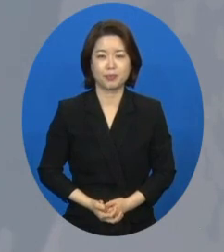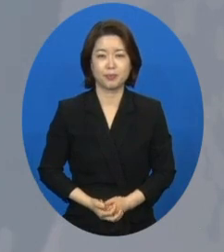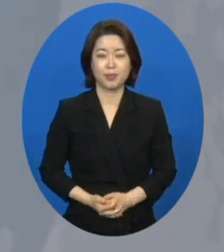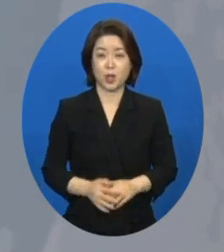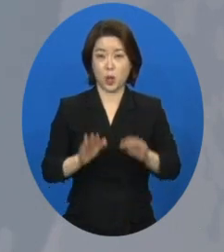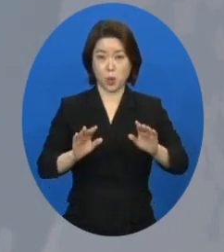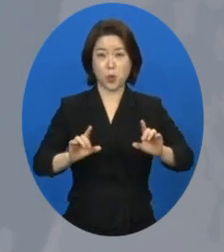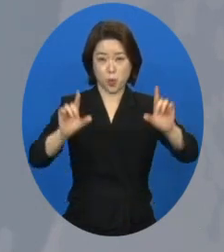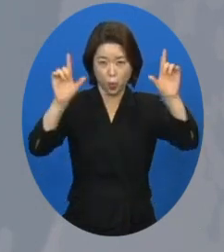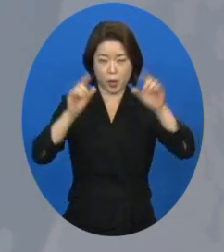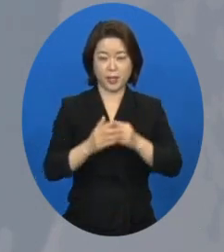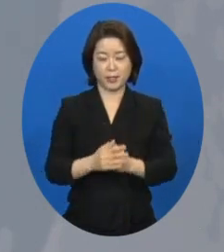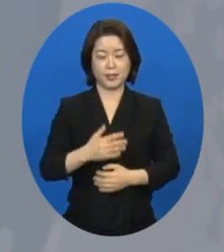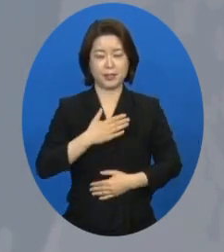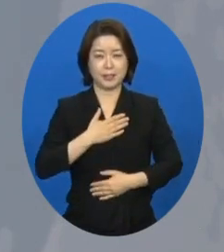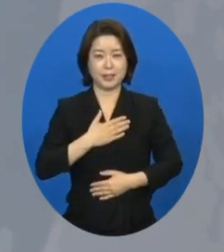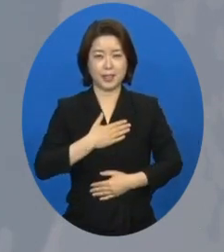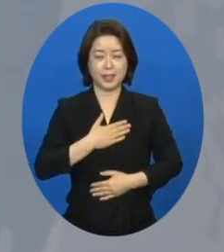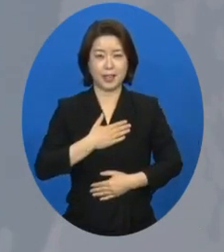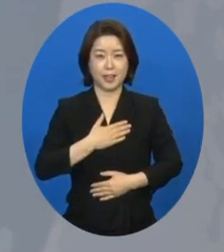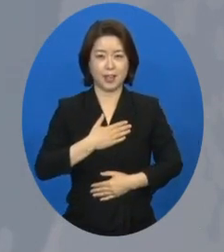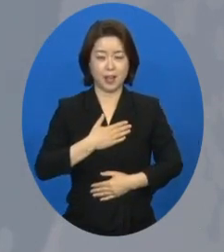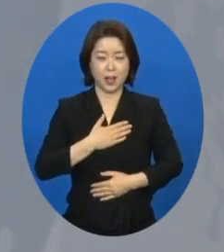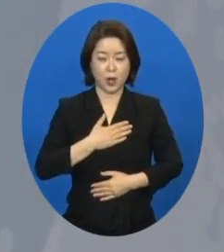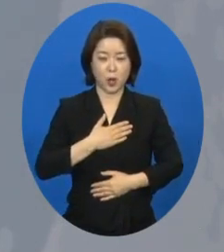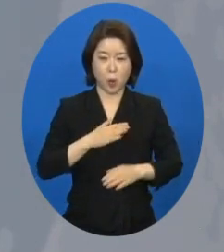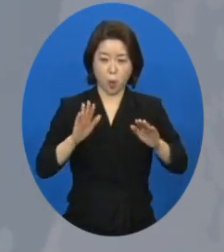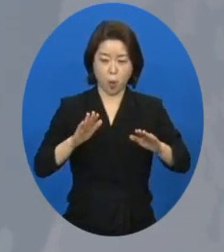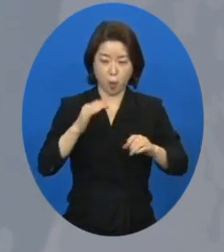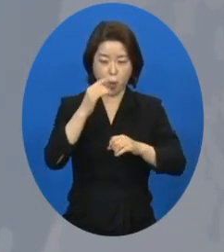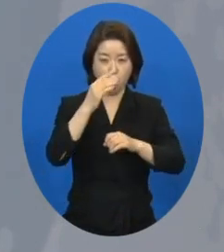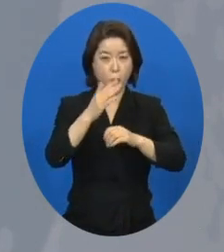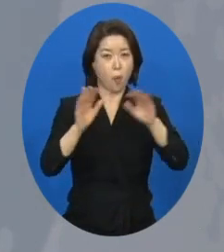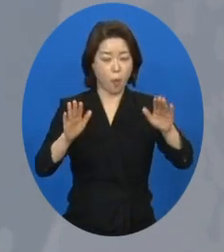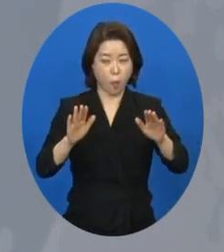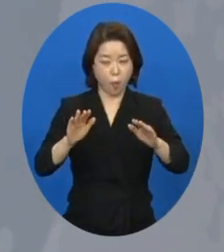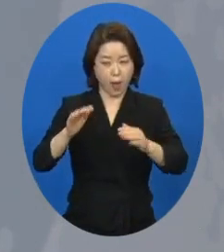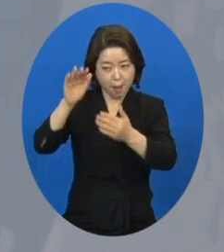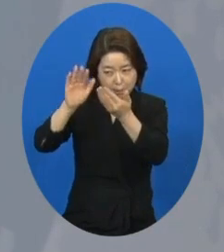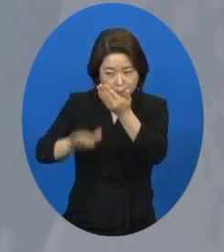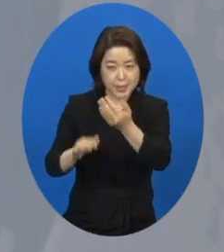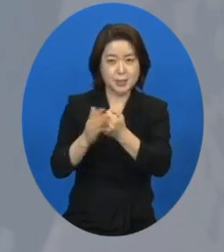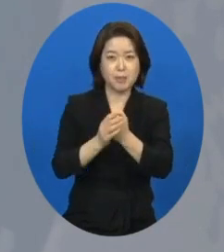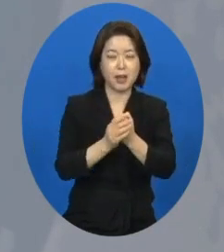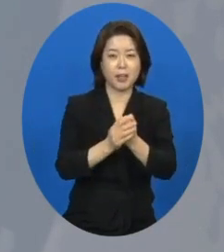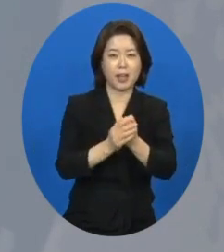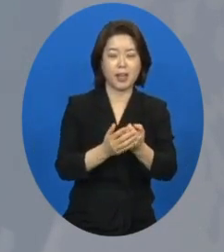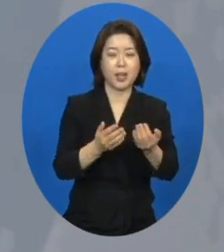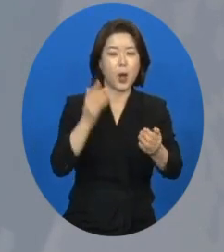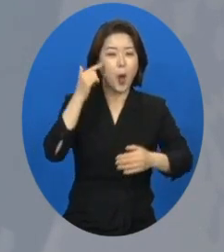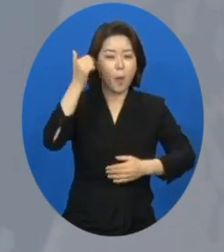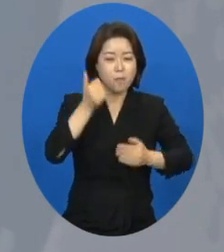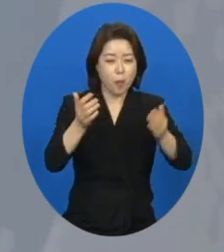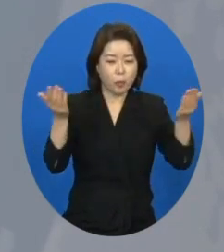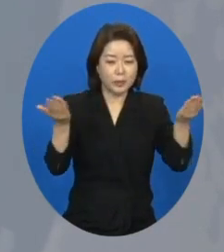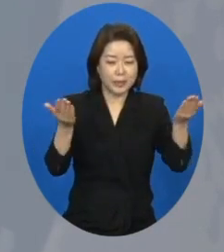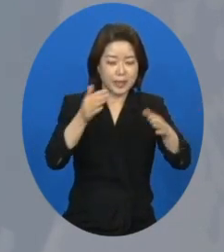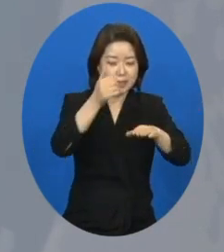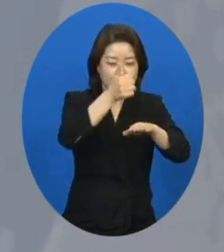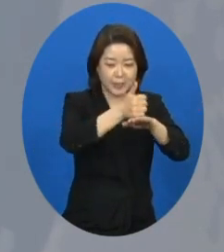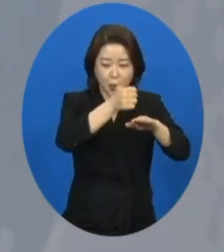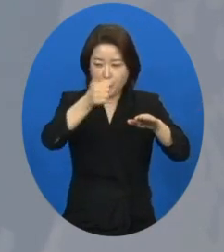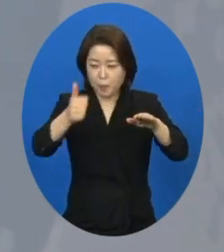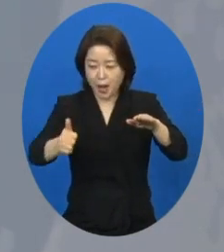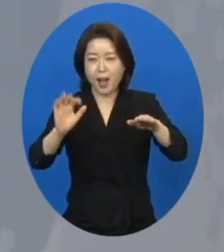올해는 제가 이제 올해 연말로 은퇴를 하게 되는 해이기 때문에